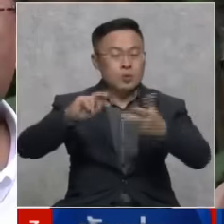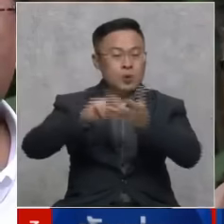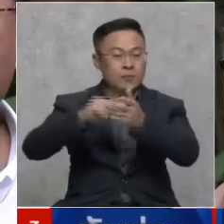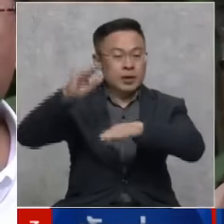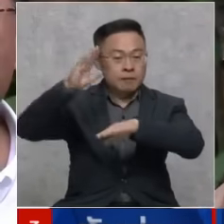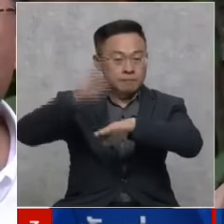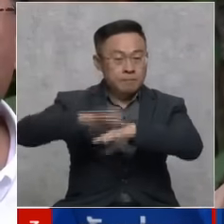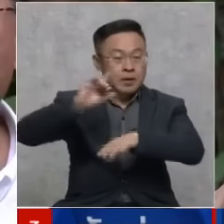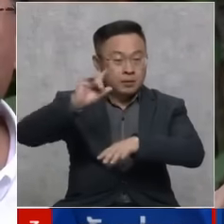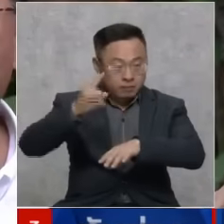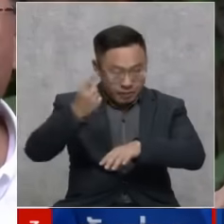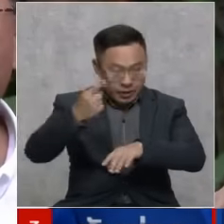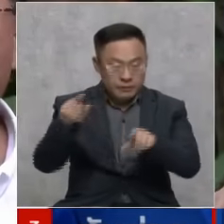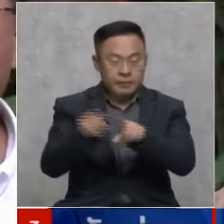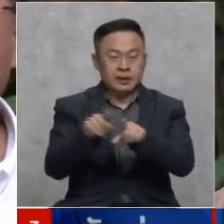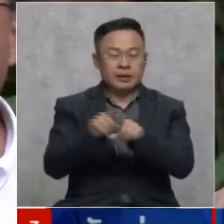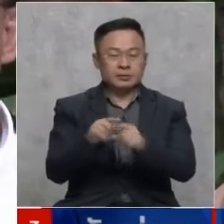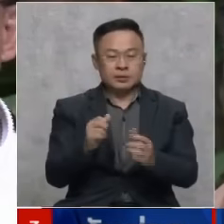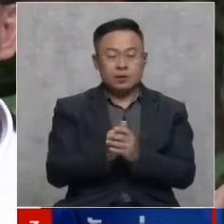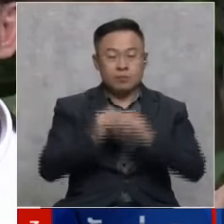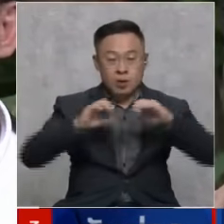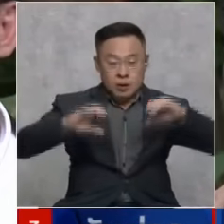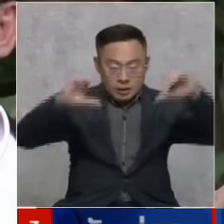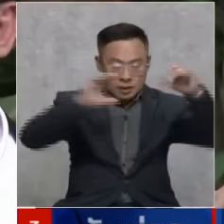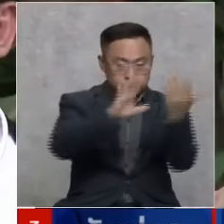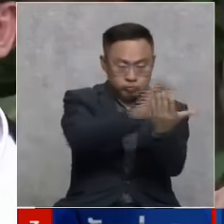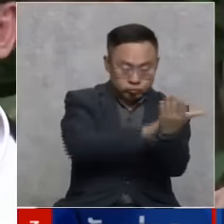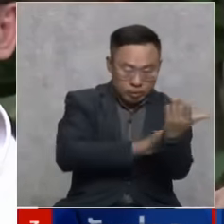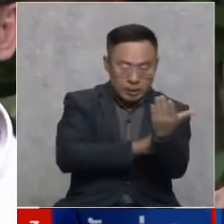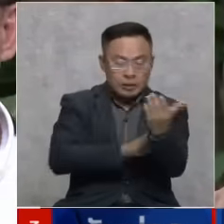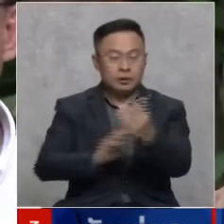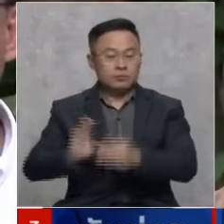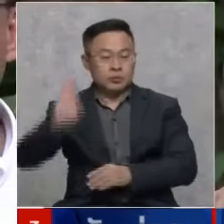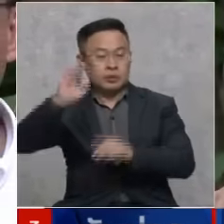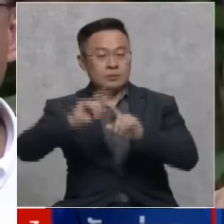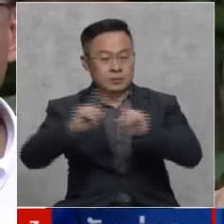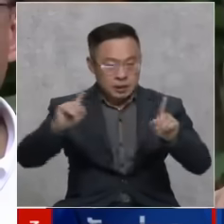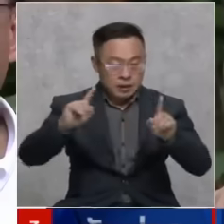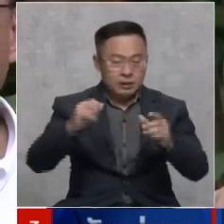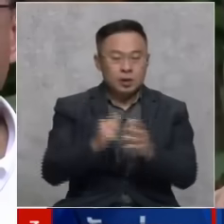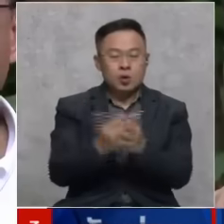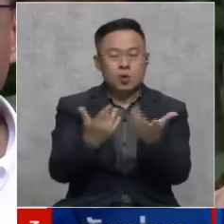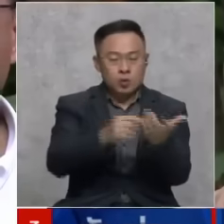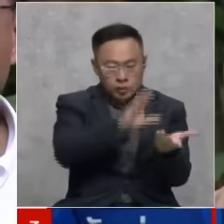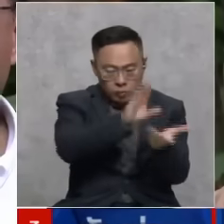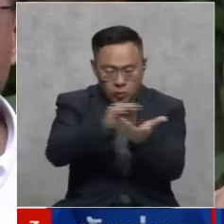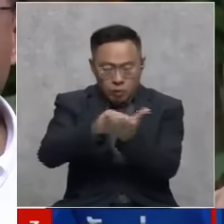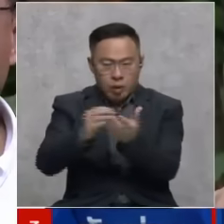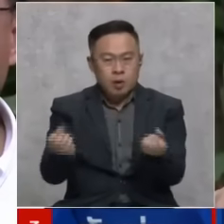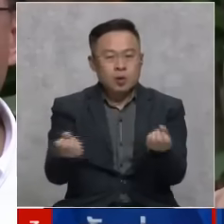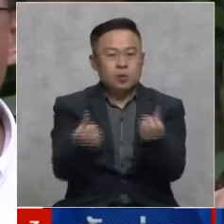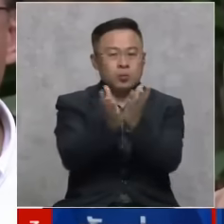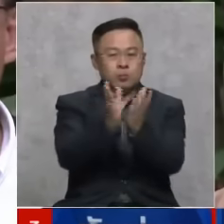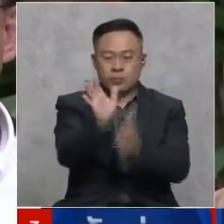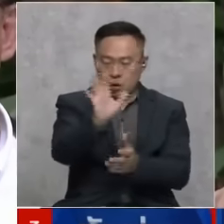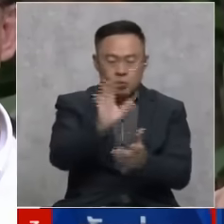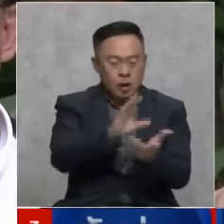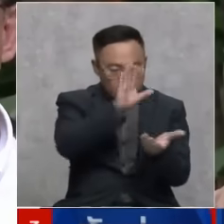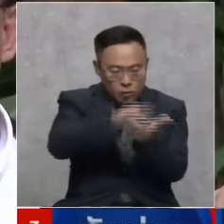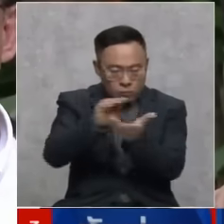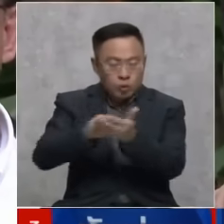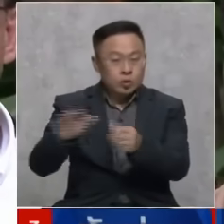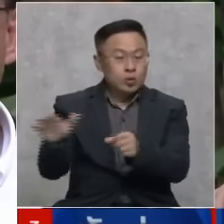นตรีพยายามทำให้ดีๆแต่ข้อมูลไม่ครบเดี๋ยวมันจะกลายเป็นบูมแรงกลับมาโดนหน้าตัวเองอีกนะคะ